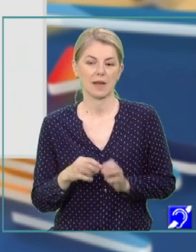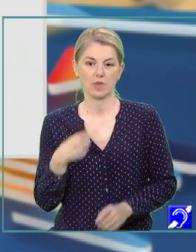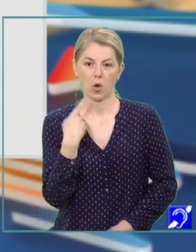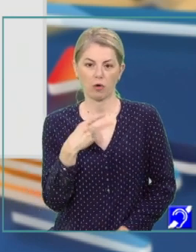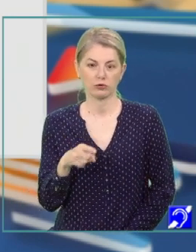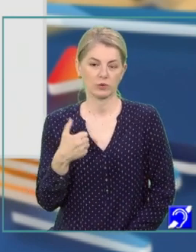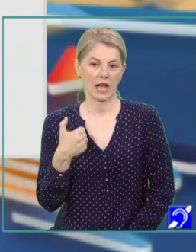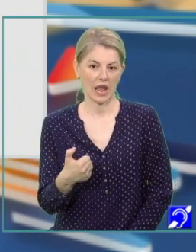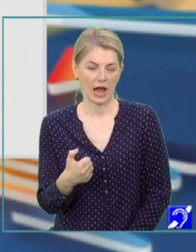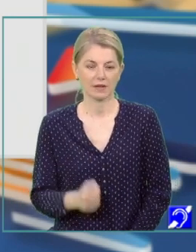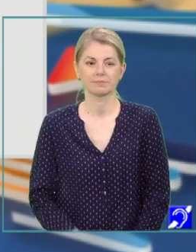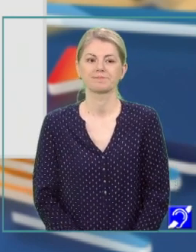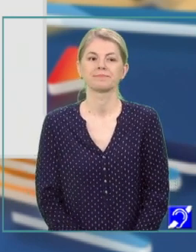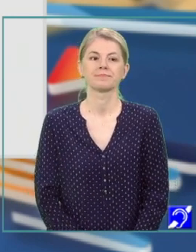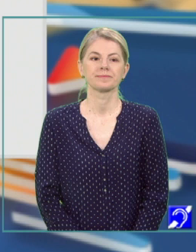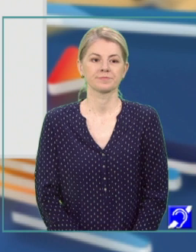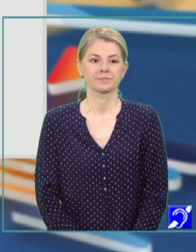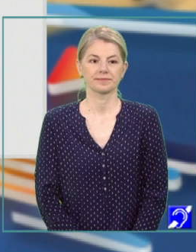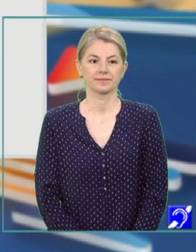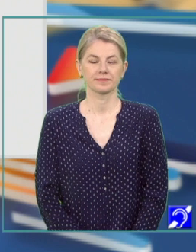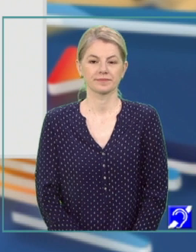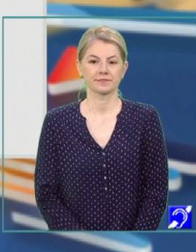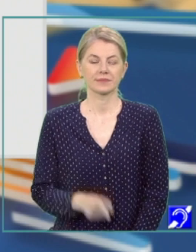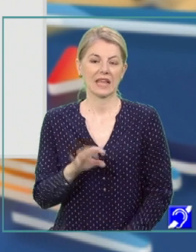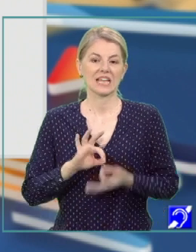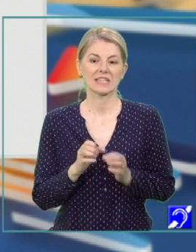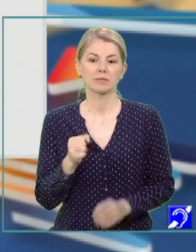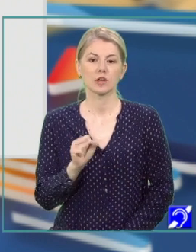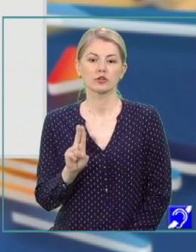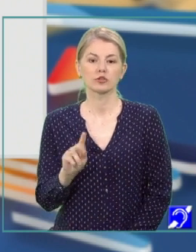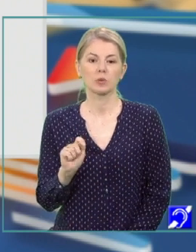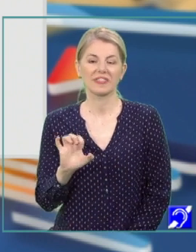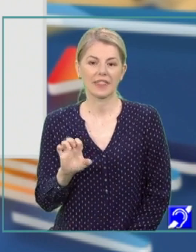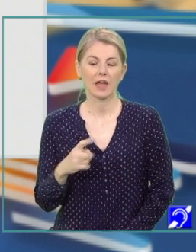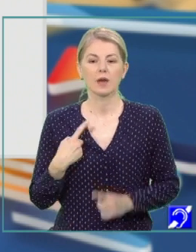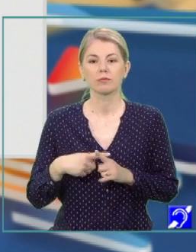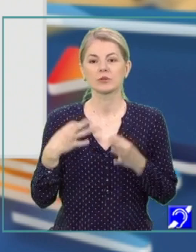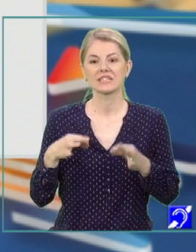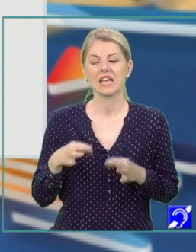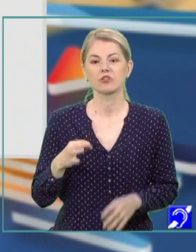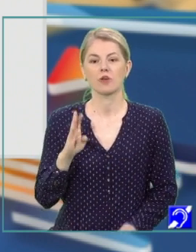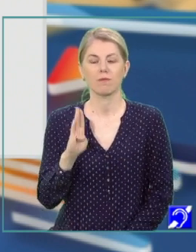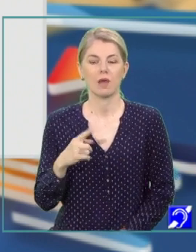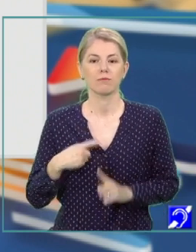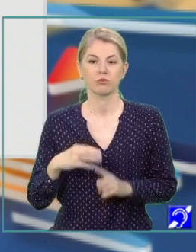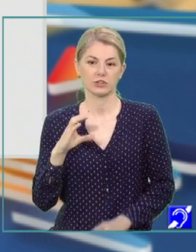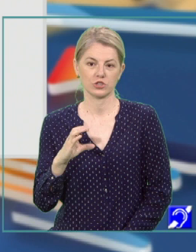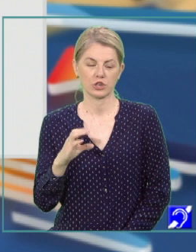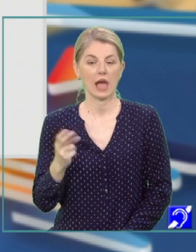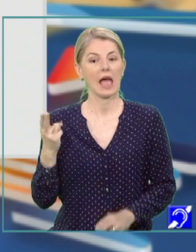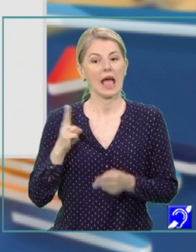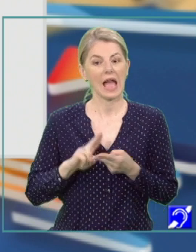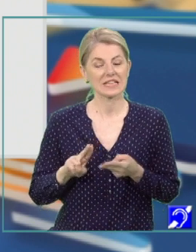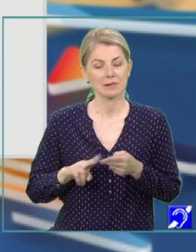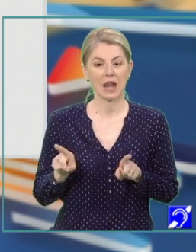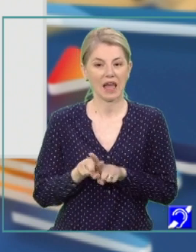100A, A reprezintă cifra sutelor, plus 10B plus C. Asemănător vom